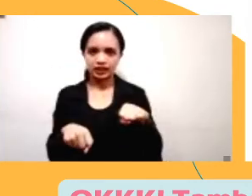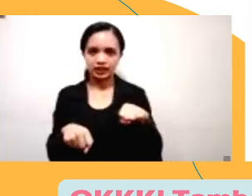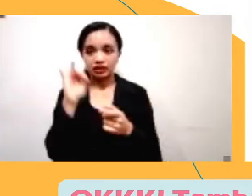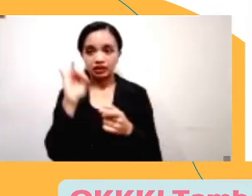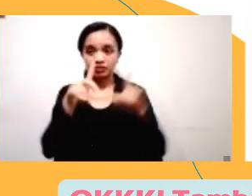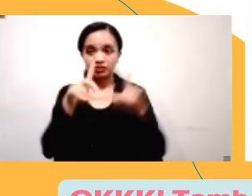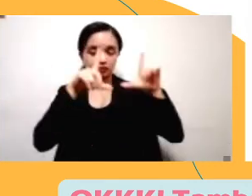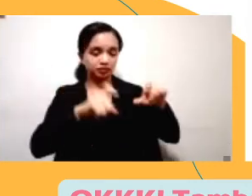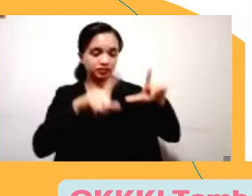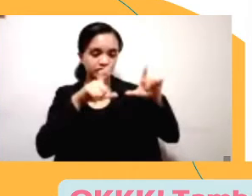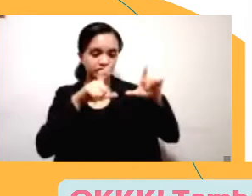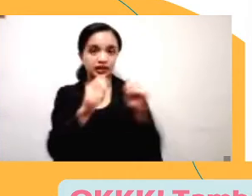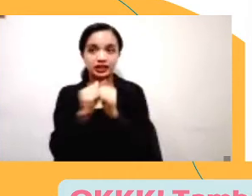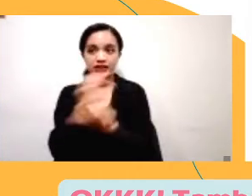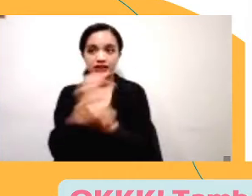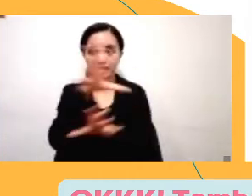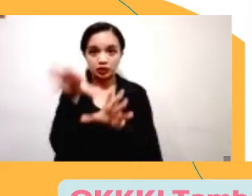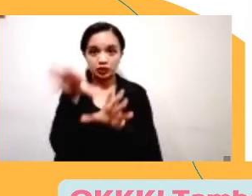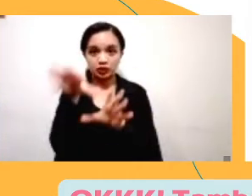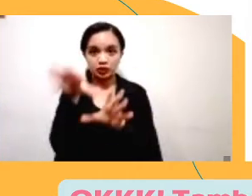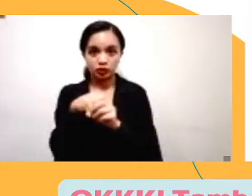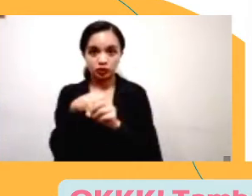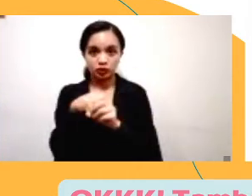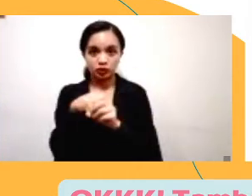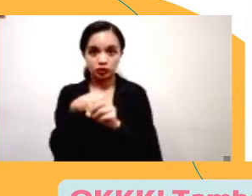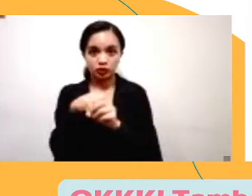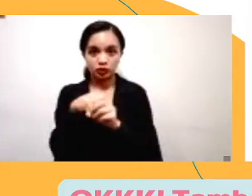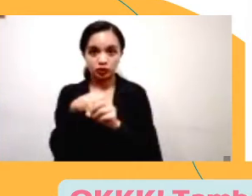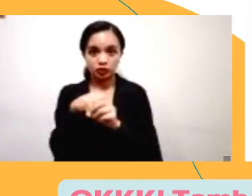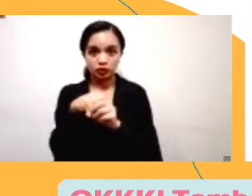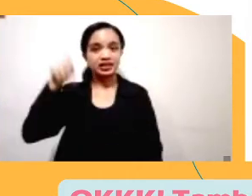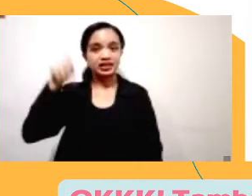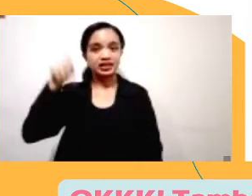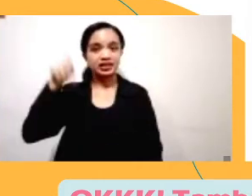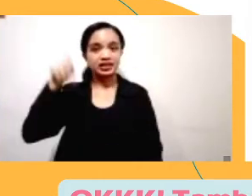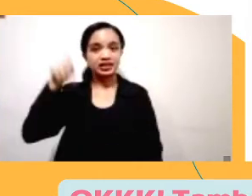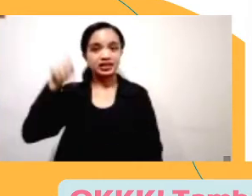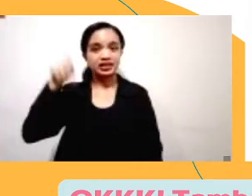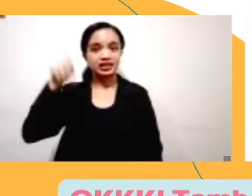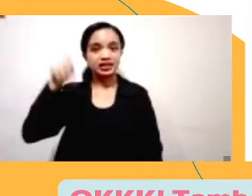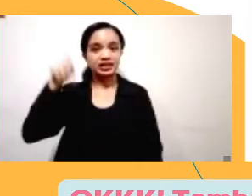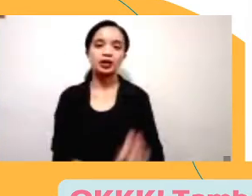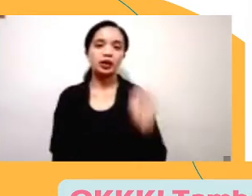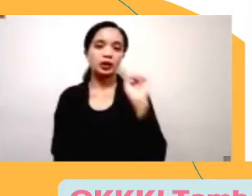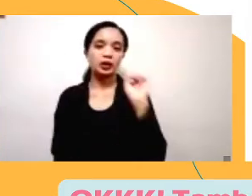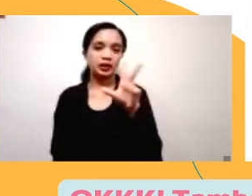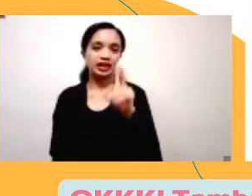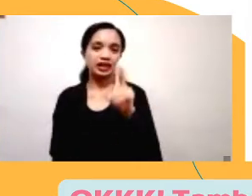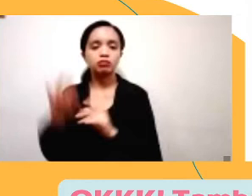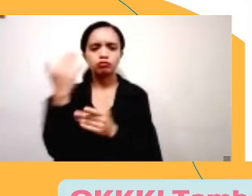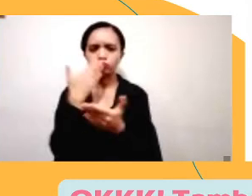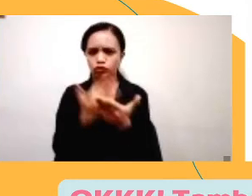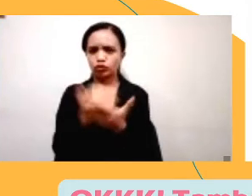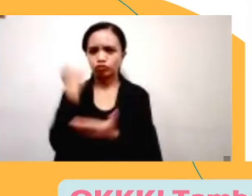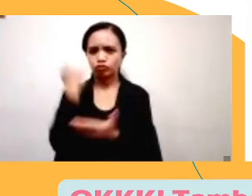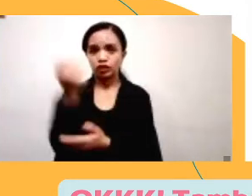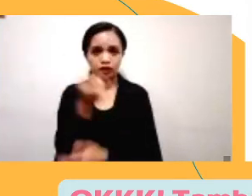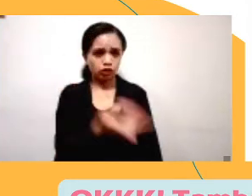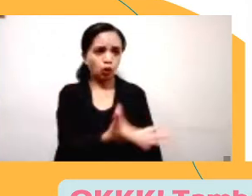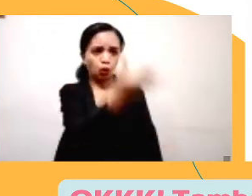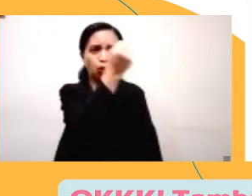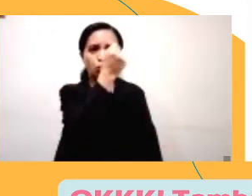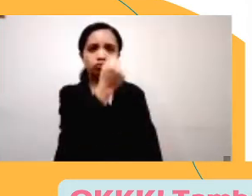at sasama kayo sa litrato, dapat nakangiti kayo, di ba? Magandang idea yon. Kasi kayong gumawa nun, yun yung naging journey